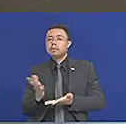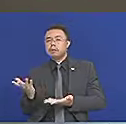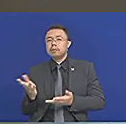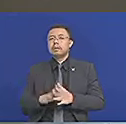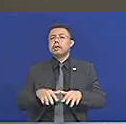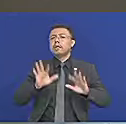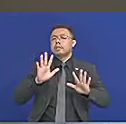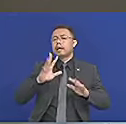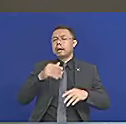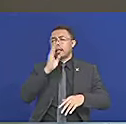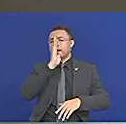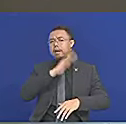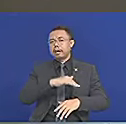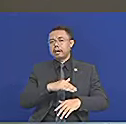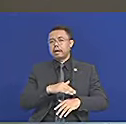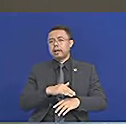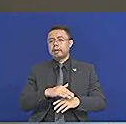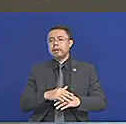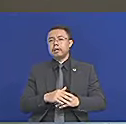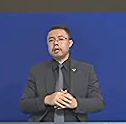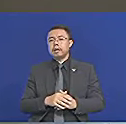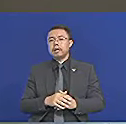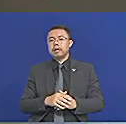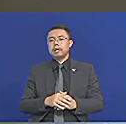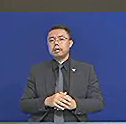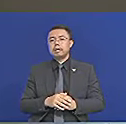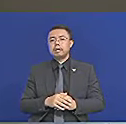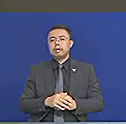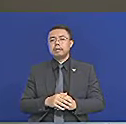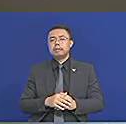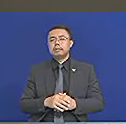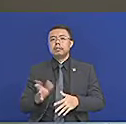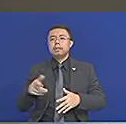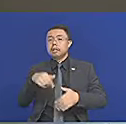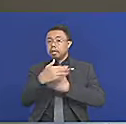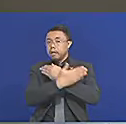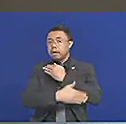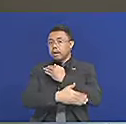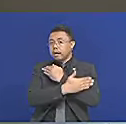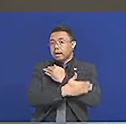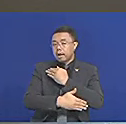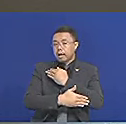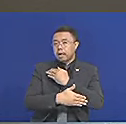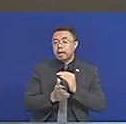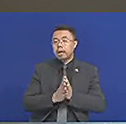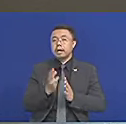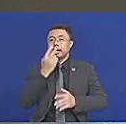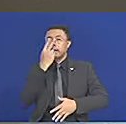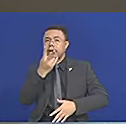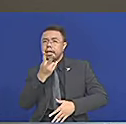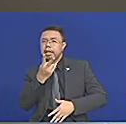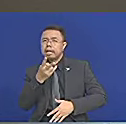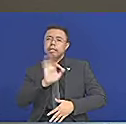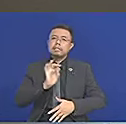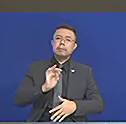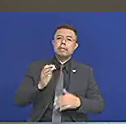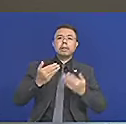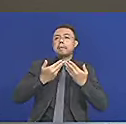Sangat ironis, saudaraku. Di negara-negara yang dipandang